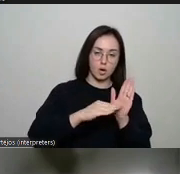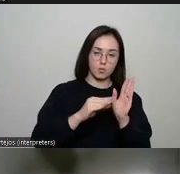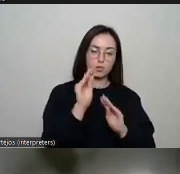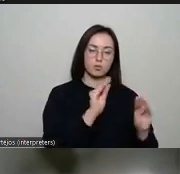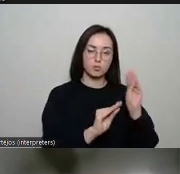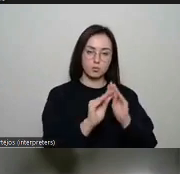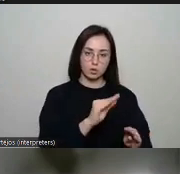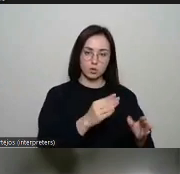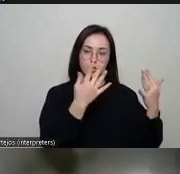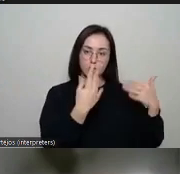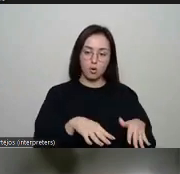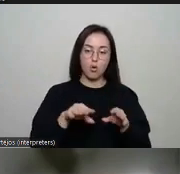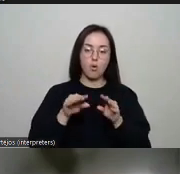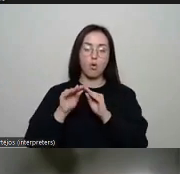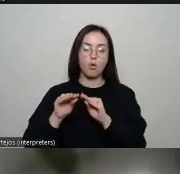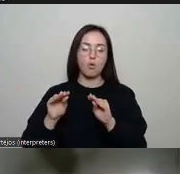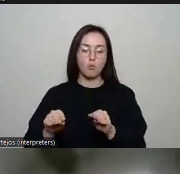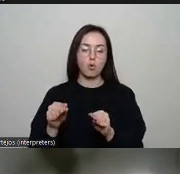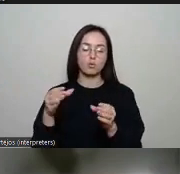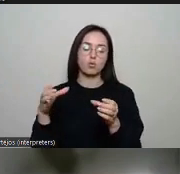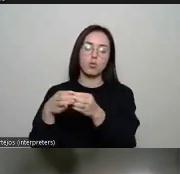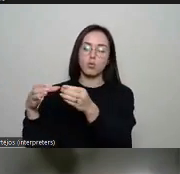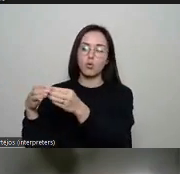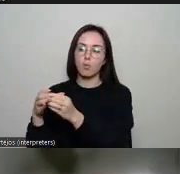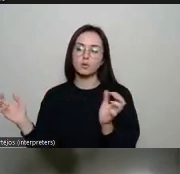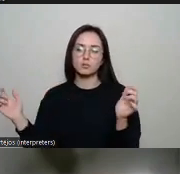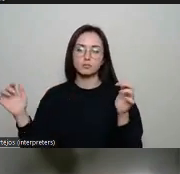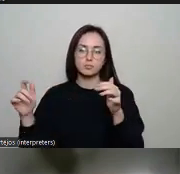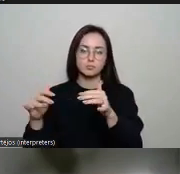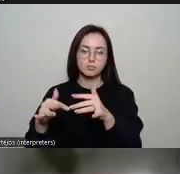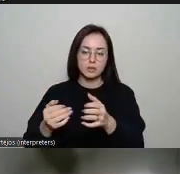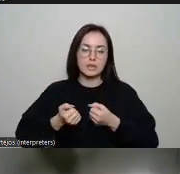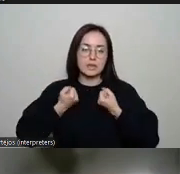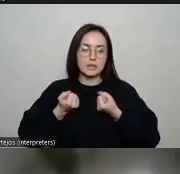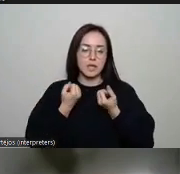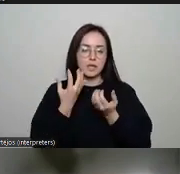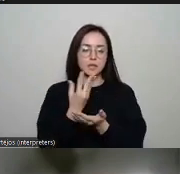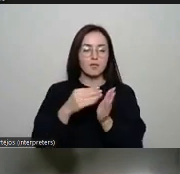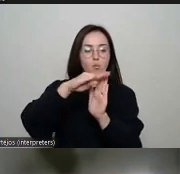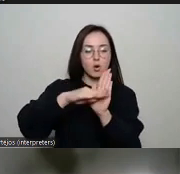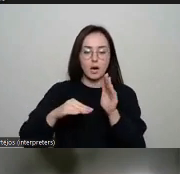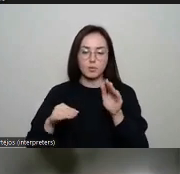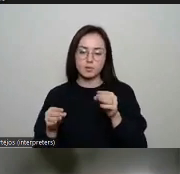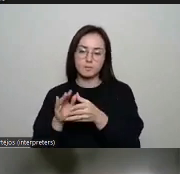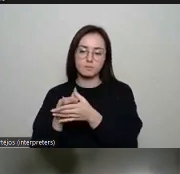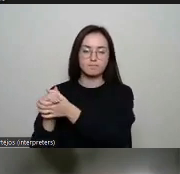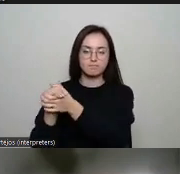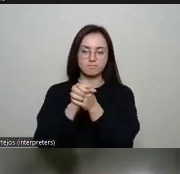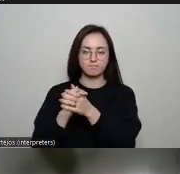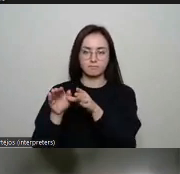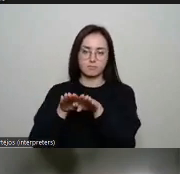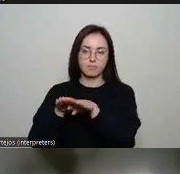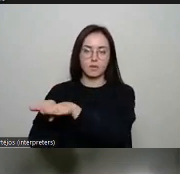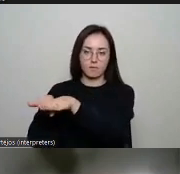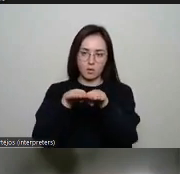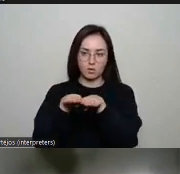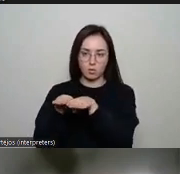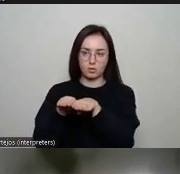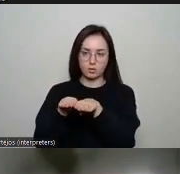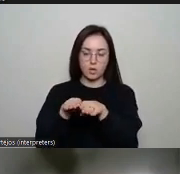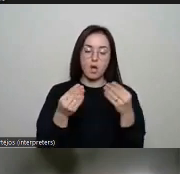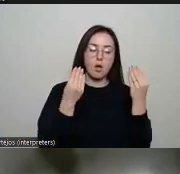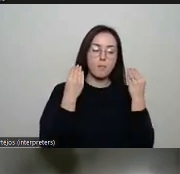mokytojų komandos buvo susirinkusios ir stengiasi, kad būtų tų programų dermė, kad tiesiog tarpdalykiniai